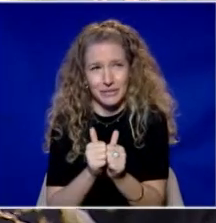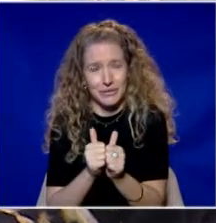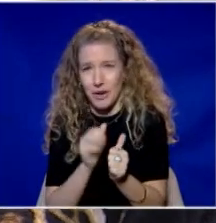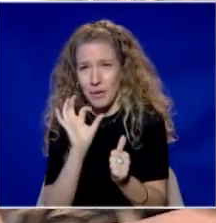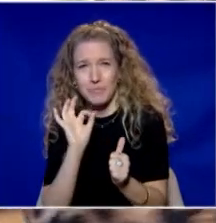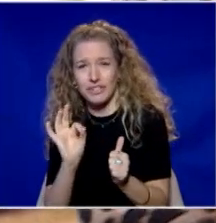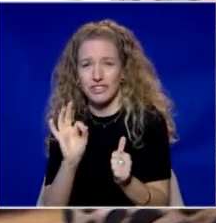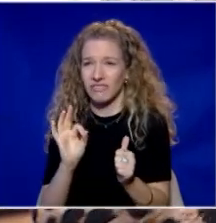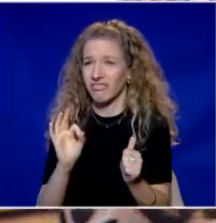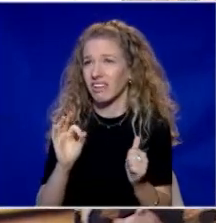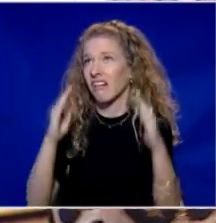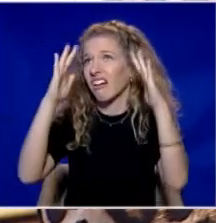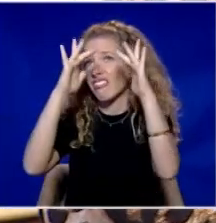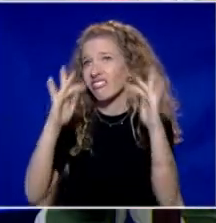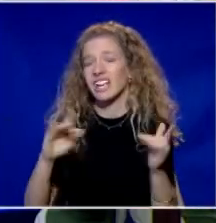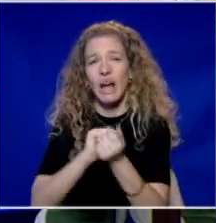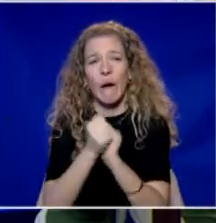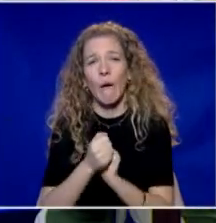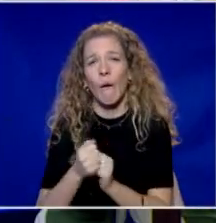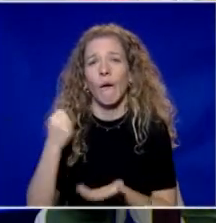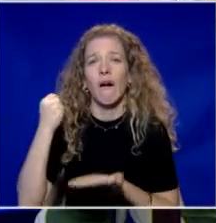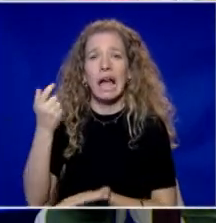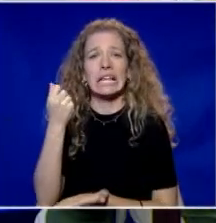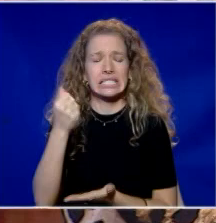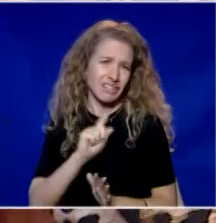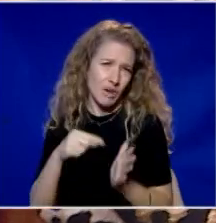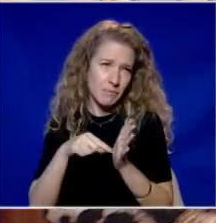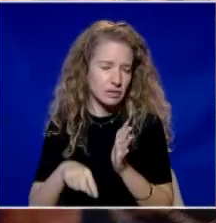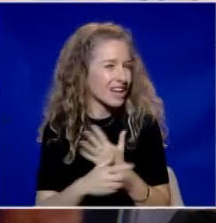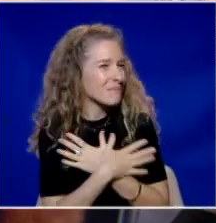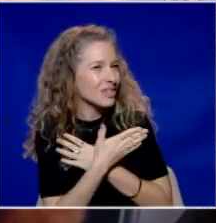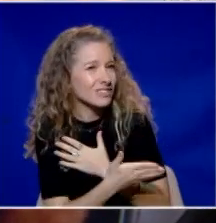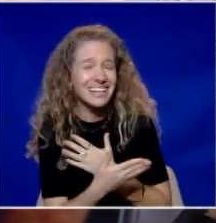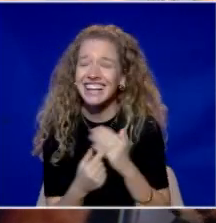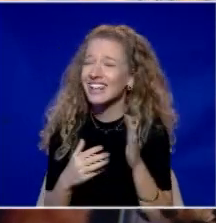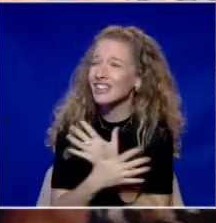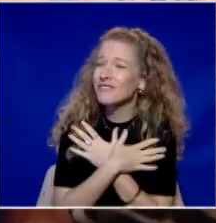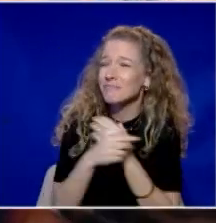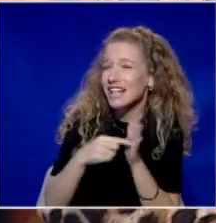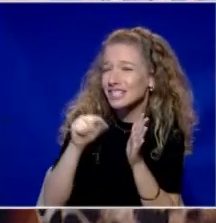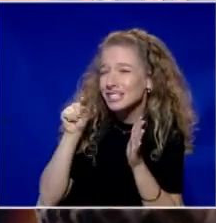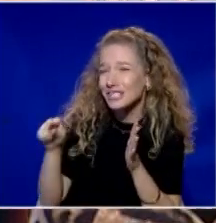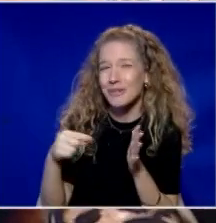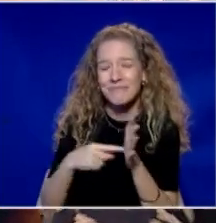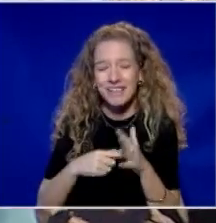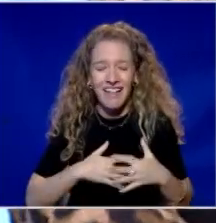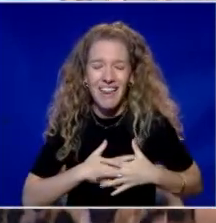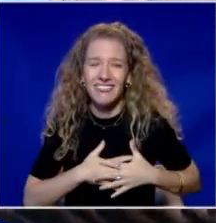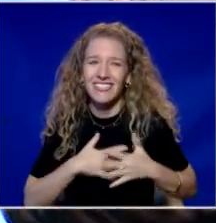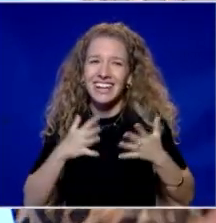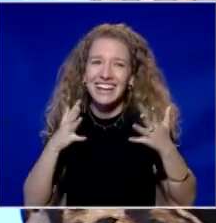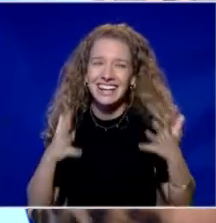של מטבעות זהב. אנחנו באנו... אז מה את אוהבת בו? מה את מוצאת בו? אני אוהבת אותו עד כלות נפשי, בגלל שזה הוא. בגלל הרוחב לב שלו,